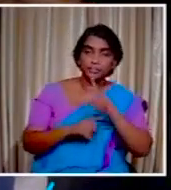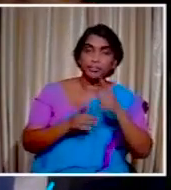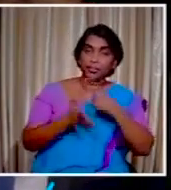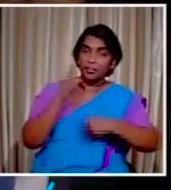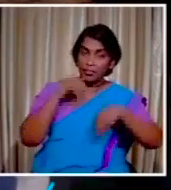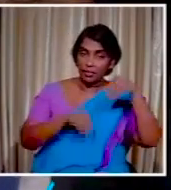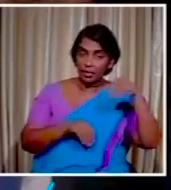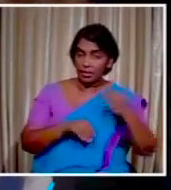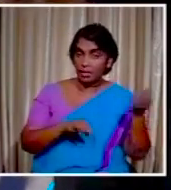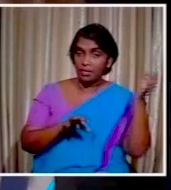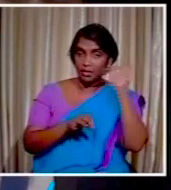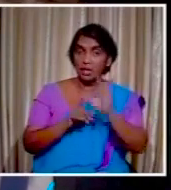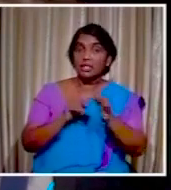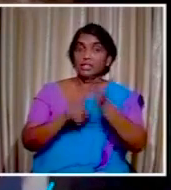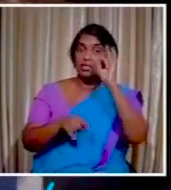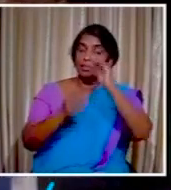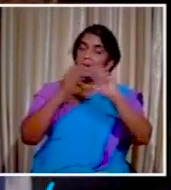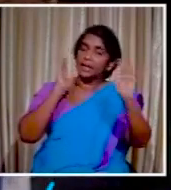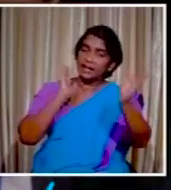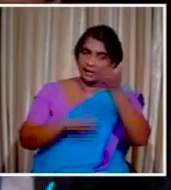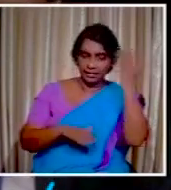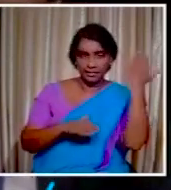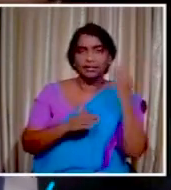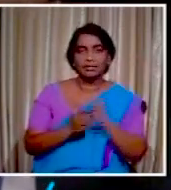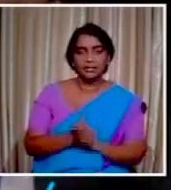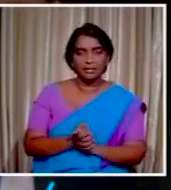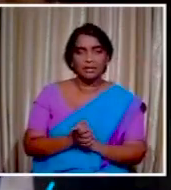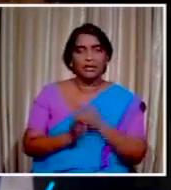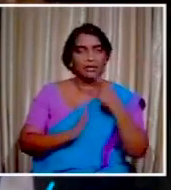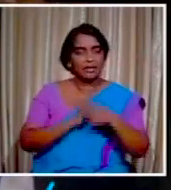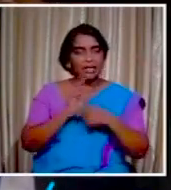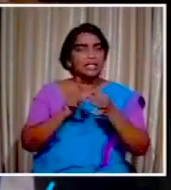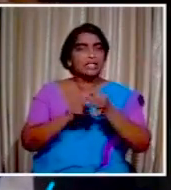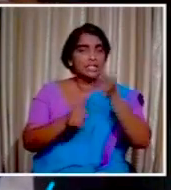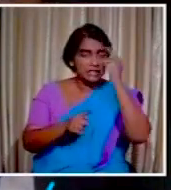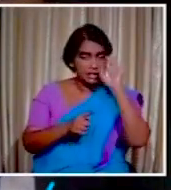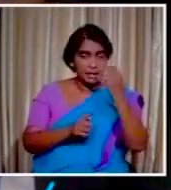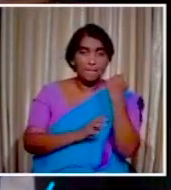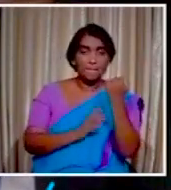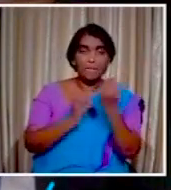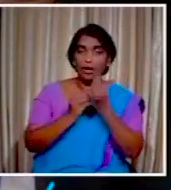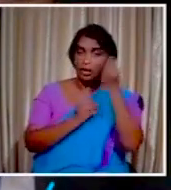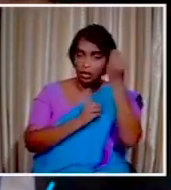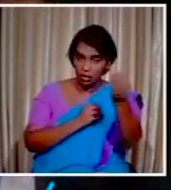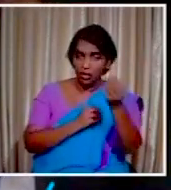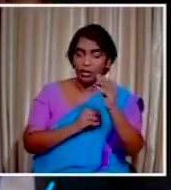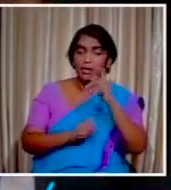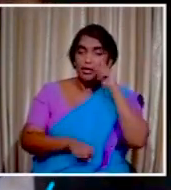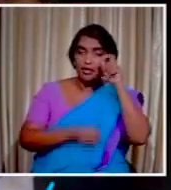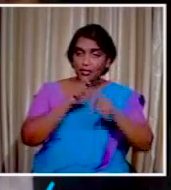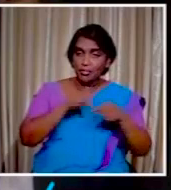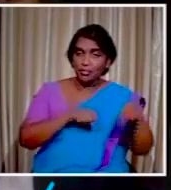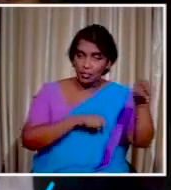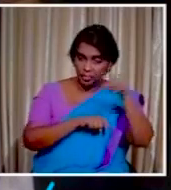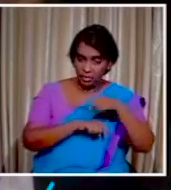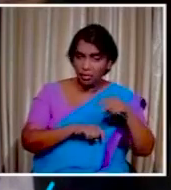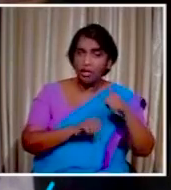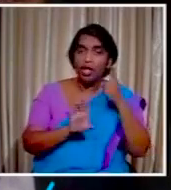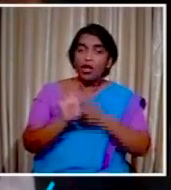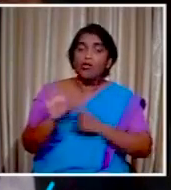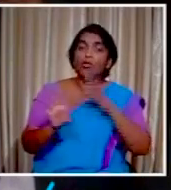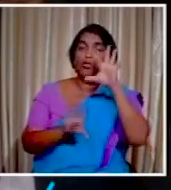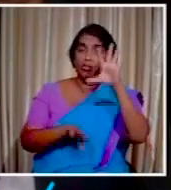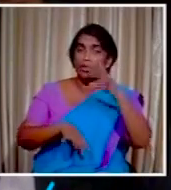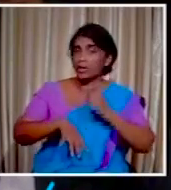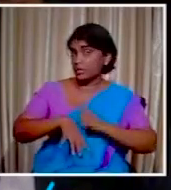ජනවරමකින් පත් වෙච්ච ජනාධිපතිවරයාටත් ගෙදර යන්න කියලා. දැන් මේ රටේ ජනාධිපතිවරයාට බලය දුන්නේ මේ රටේ ජනතාව වසර 5ක